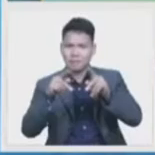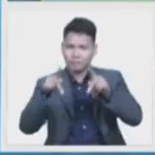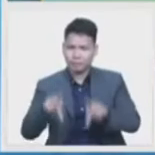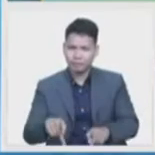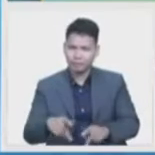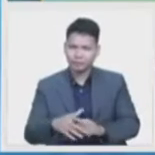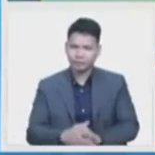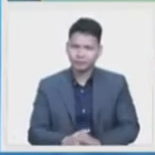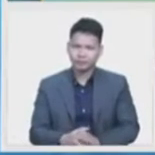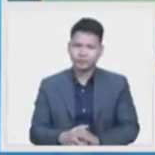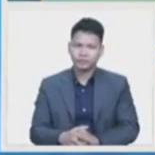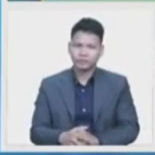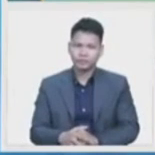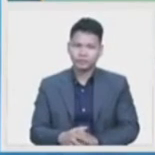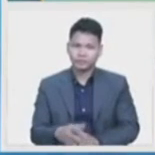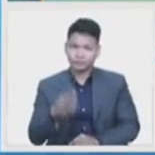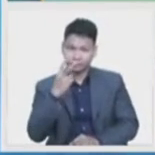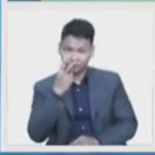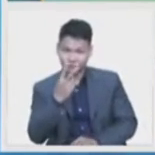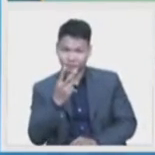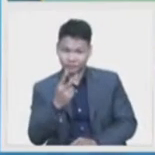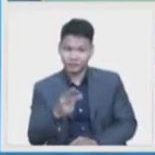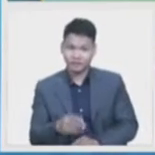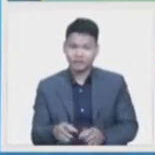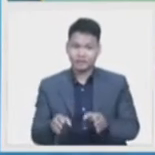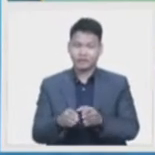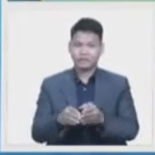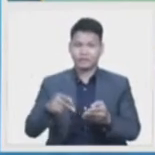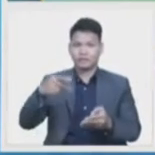Hinunua, versikulo 7, sa Pilipos 2,